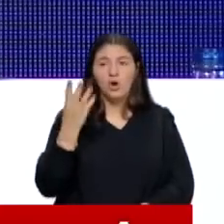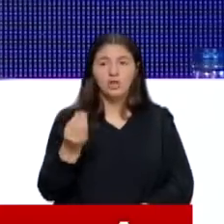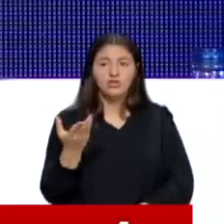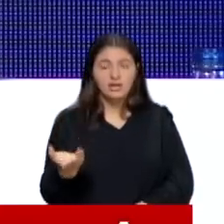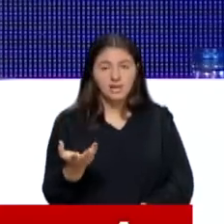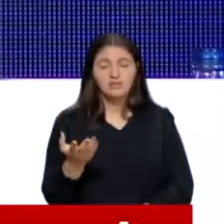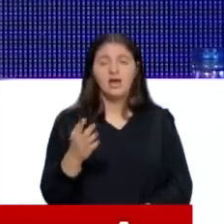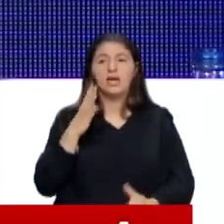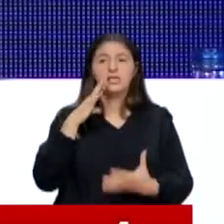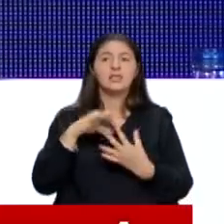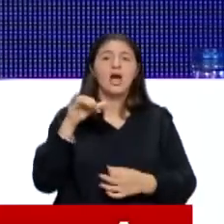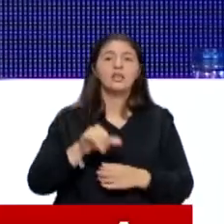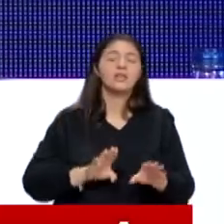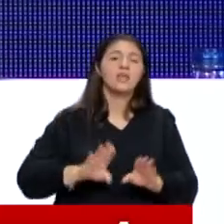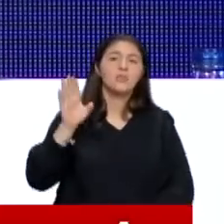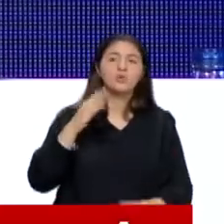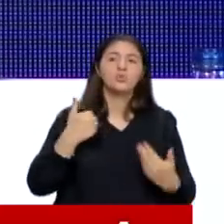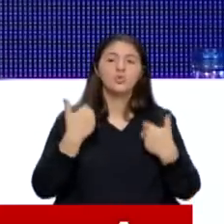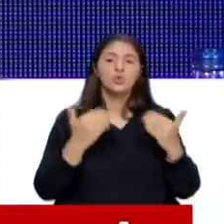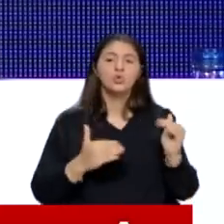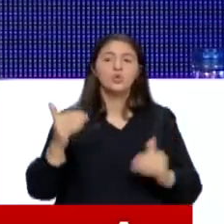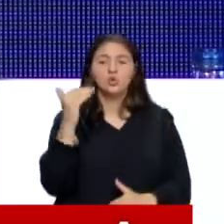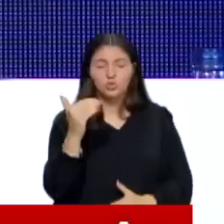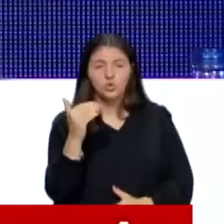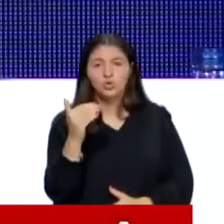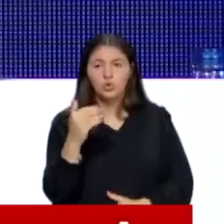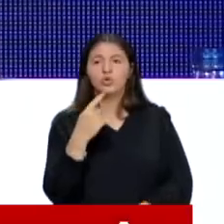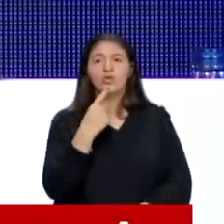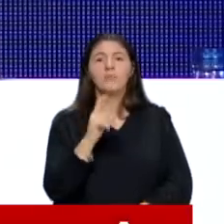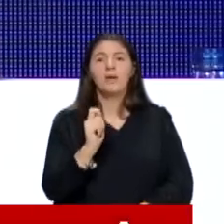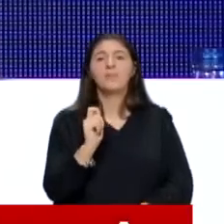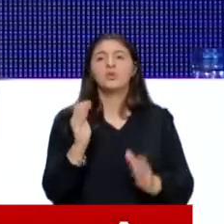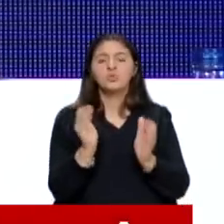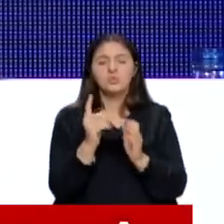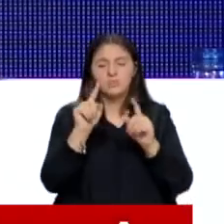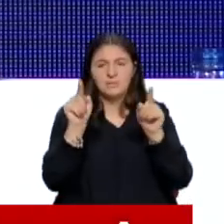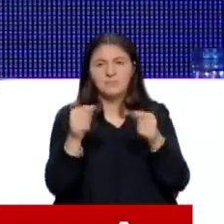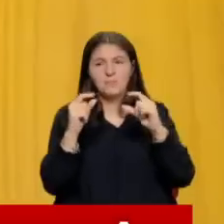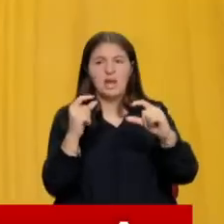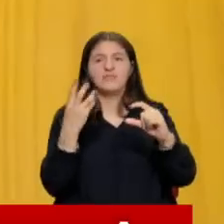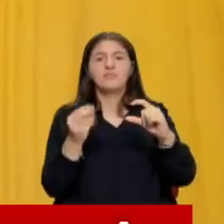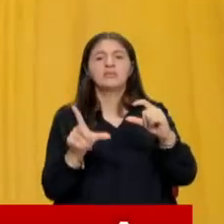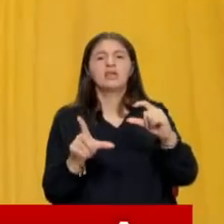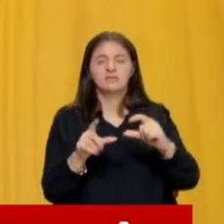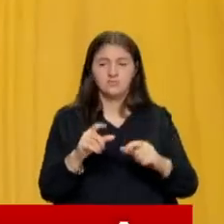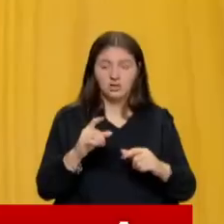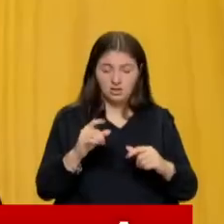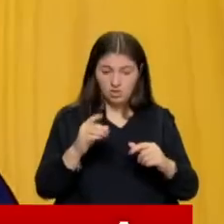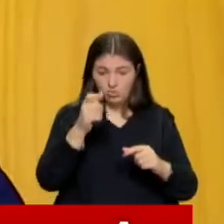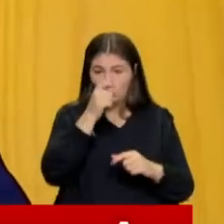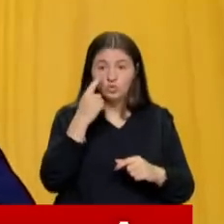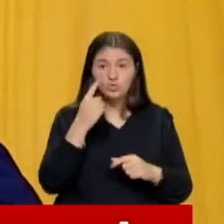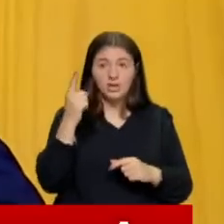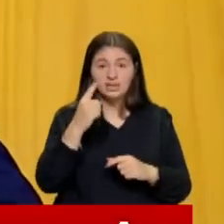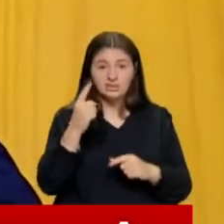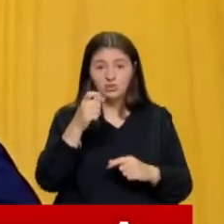da insan hakları demokrasiye hukukun üstünlüğünü vurgulayan küçük bir paragraf olmaz Türkiye Cumhuriyeti